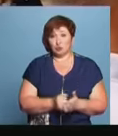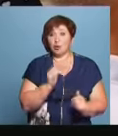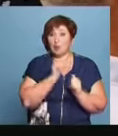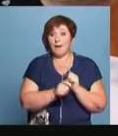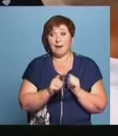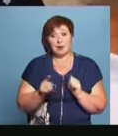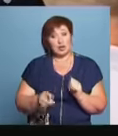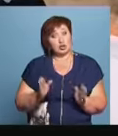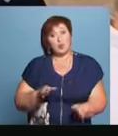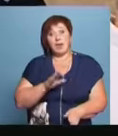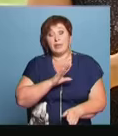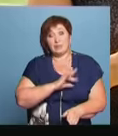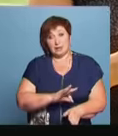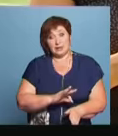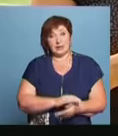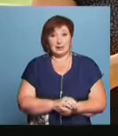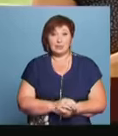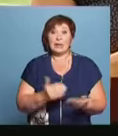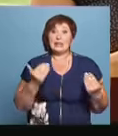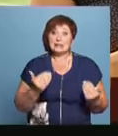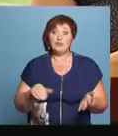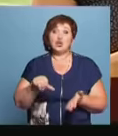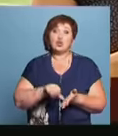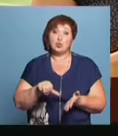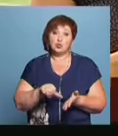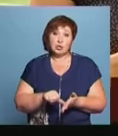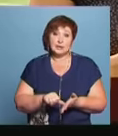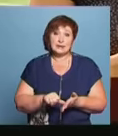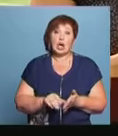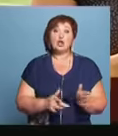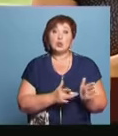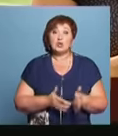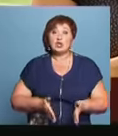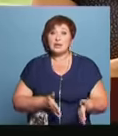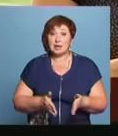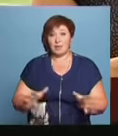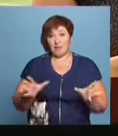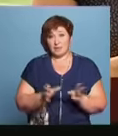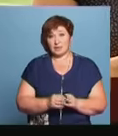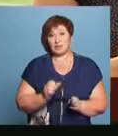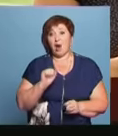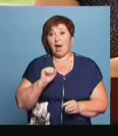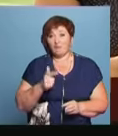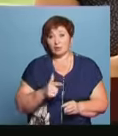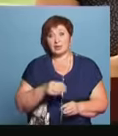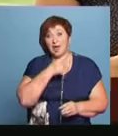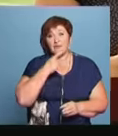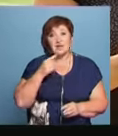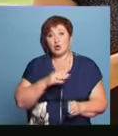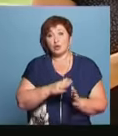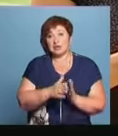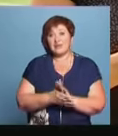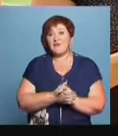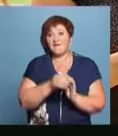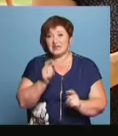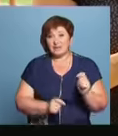готов применить его в деле. Сегодняшние участники туристической тропы соберутся вместе уже в августе на всероссийском фестивале среди инвалидов